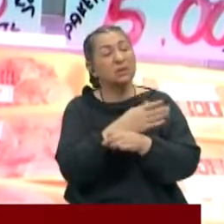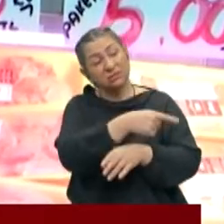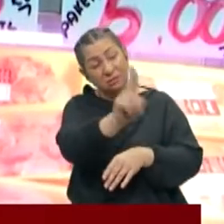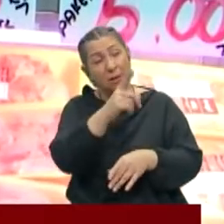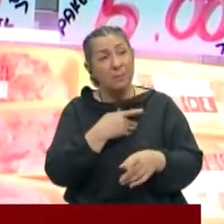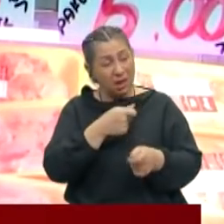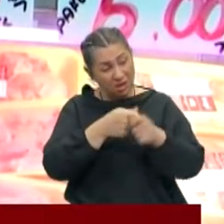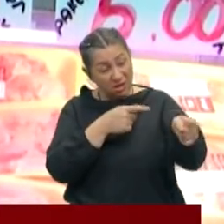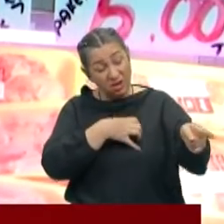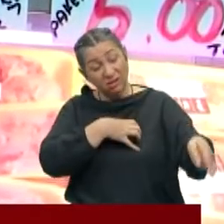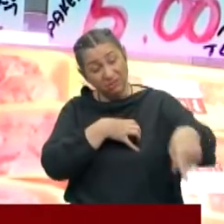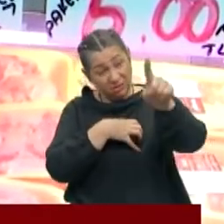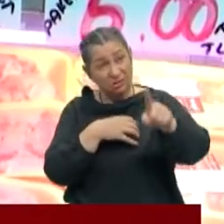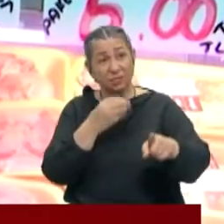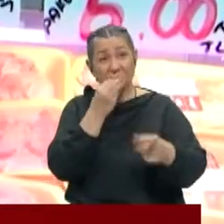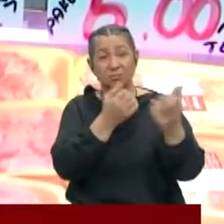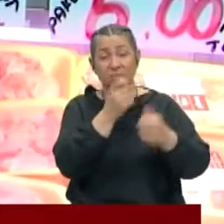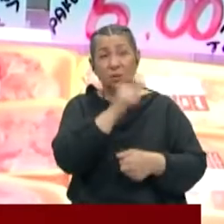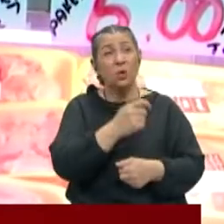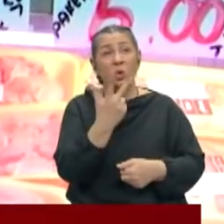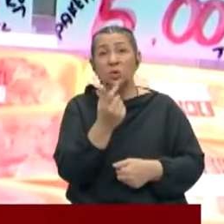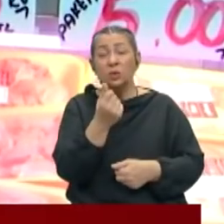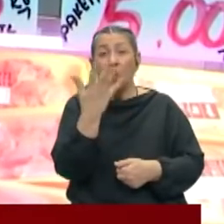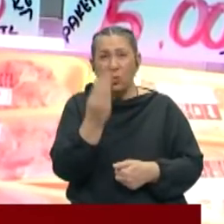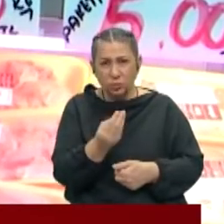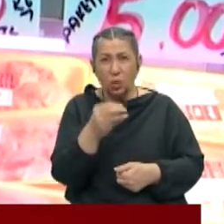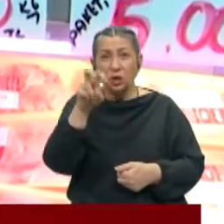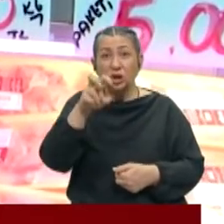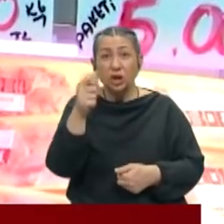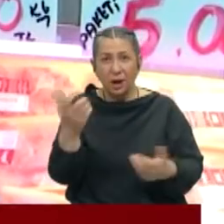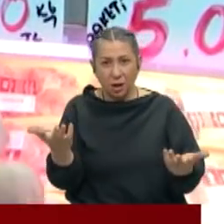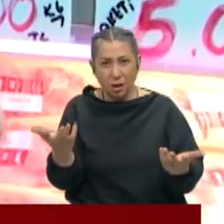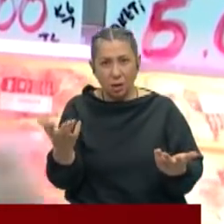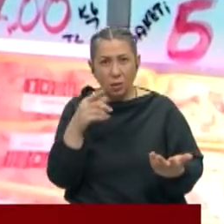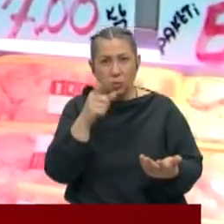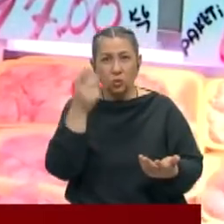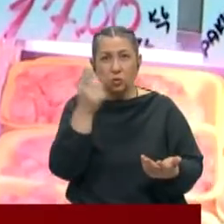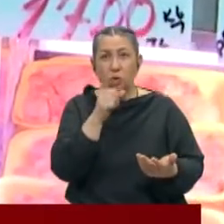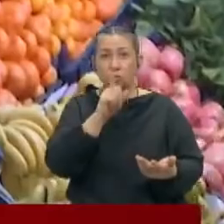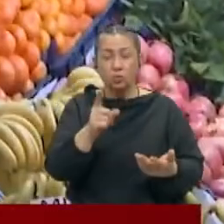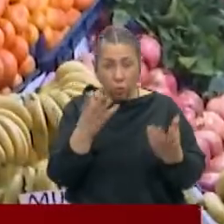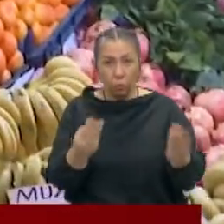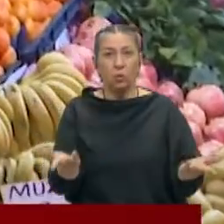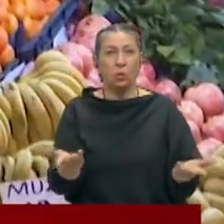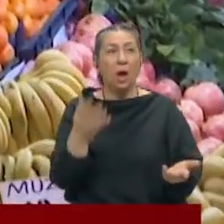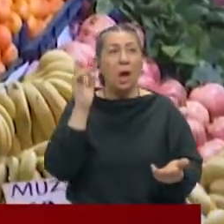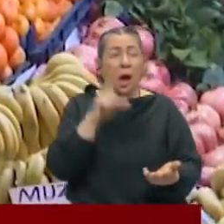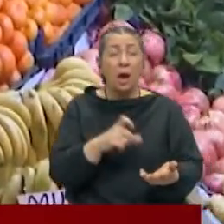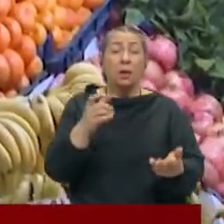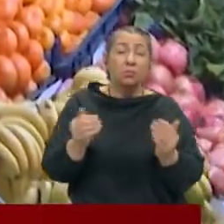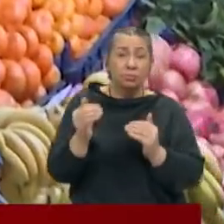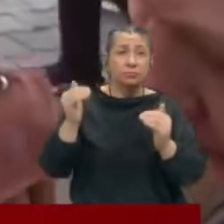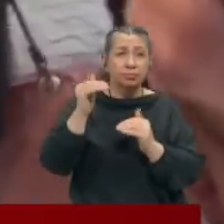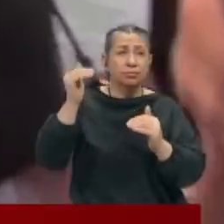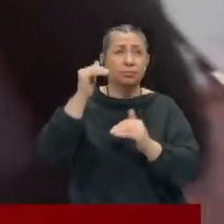gideceksin. Parayı verdim, bundan böyle markete o gidiyor. 3 liralık bir şey olmuş 8 lira. Yani bu %100 çıkar mı ya? Her ay artan enflasyon